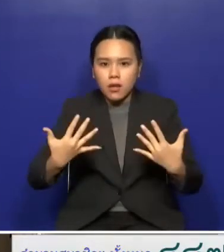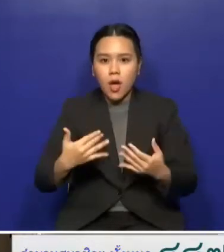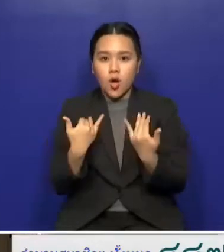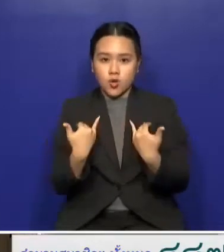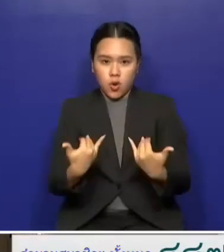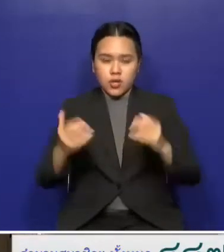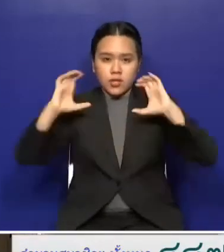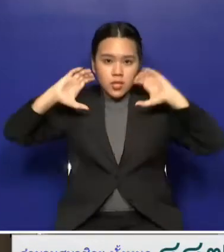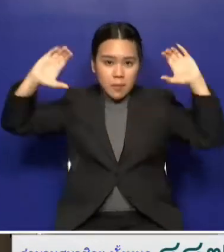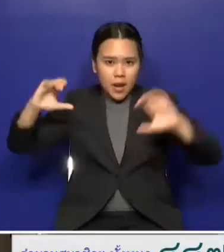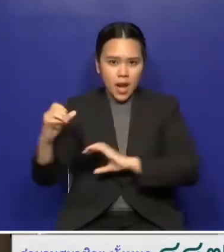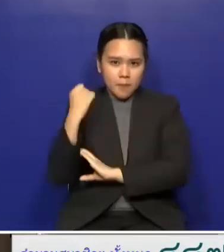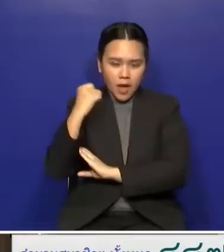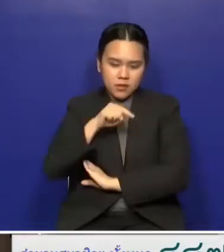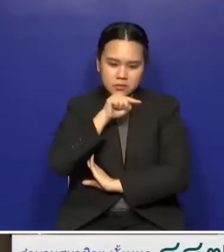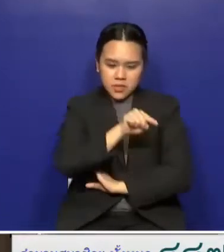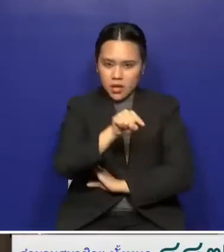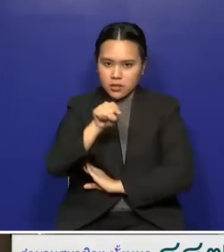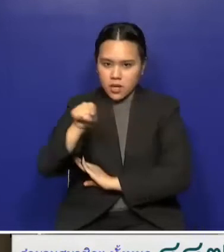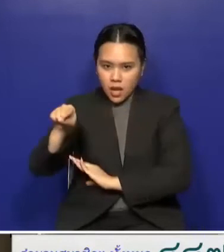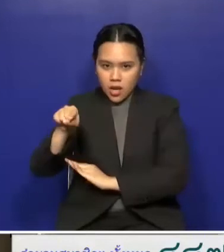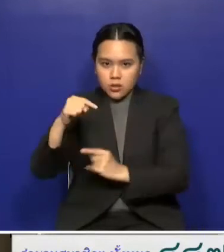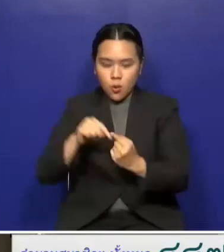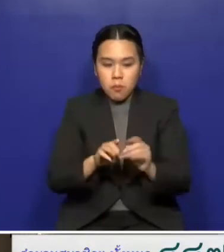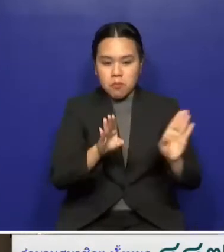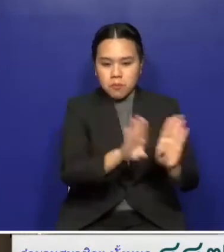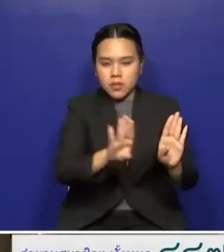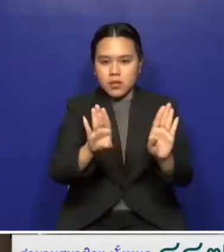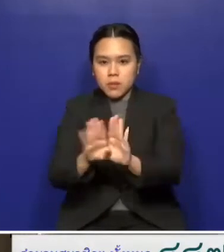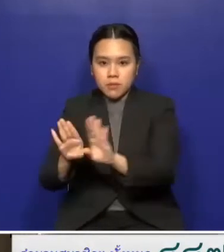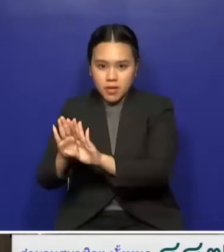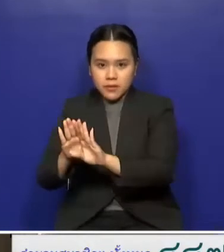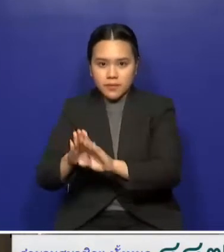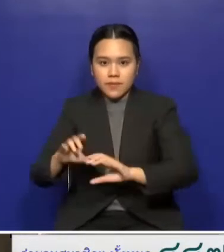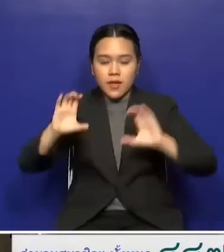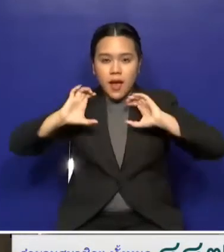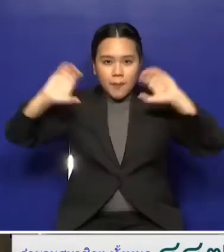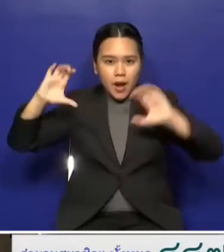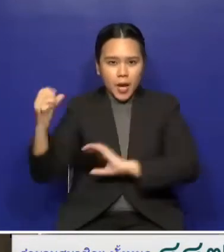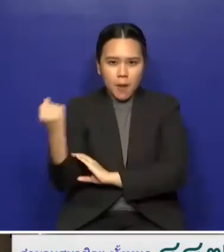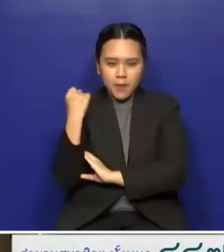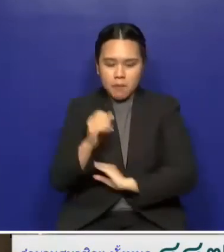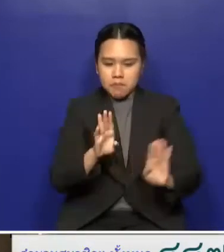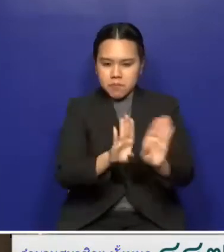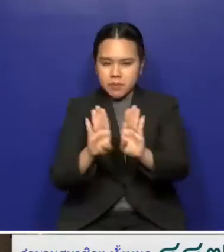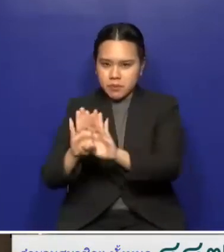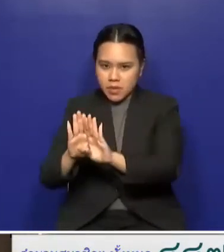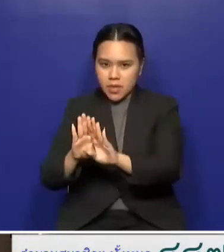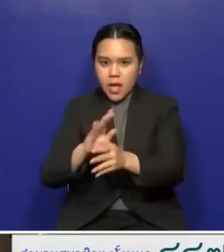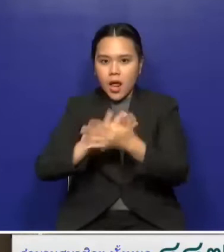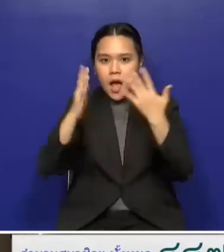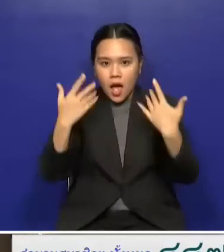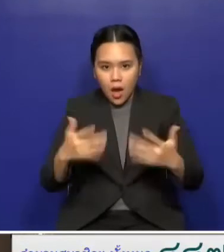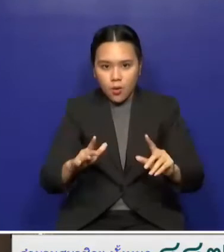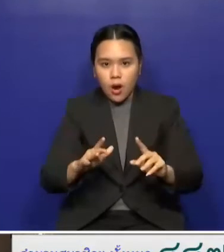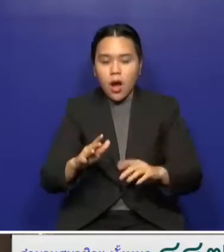นาจในการล็อกดาวน์กิจกรรมทางเศรษฐกิจของเขาในเมื่อรัฐใช้อำนาจในการล็อกดาวน์รายได้ของเขาพวกเรา